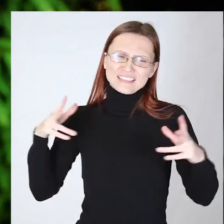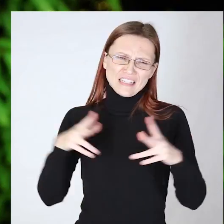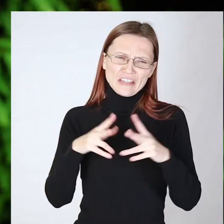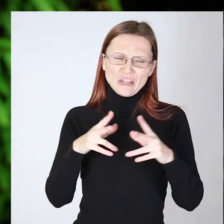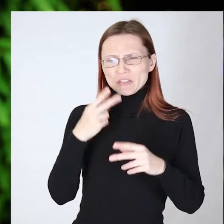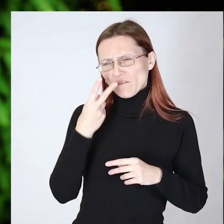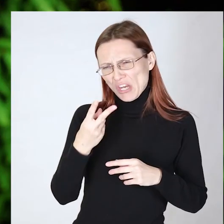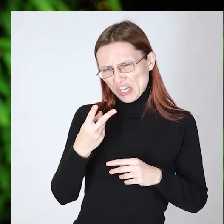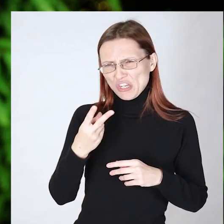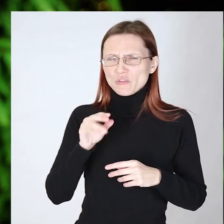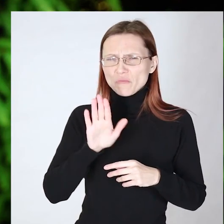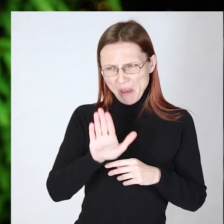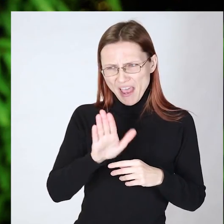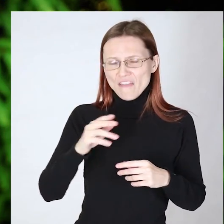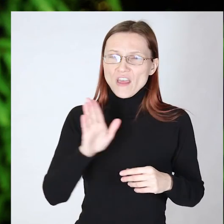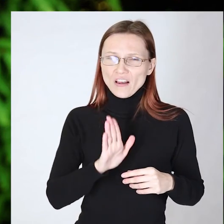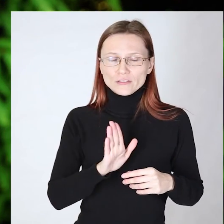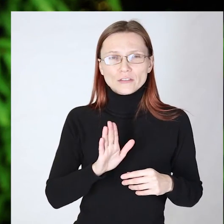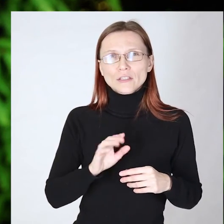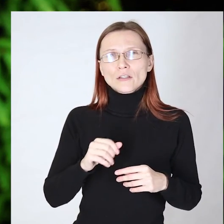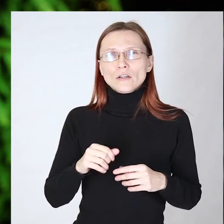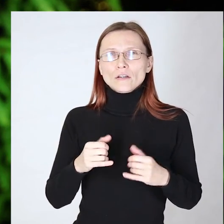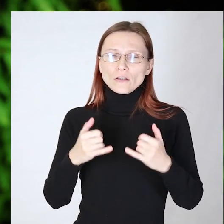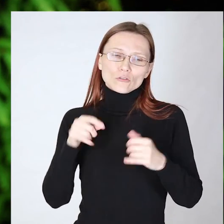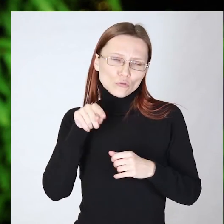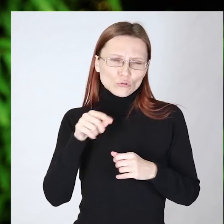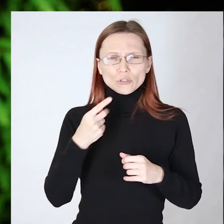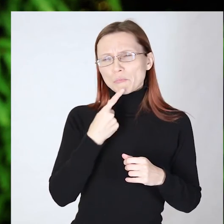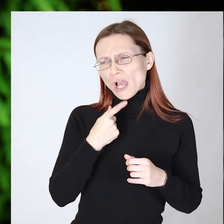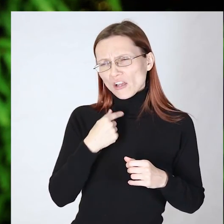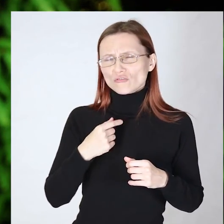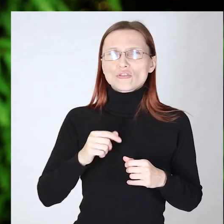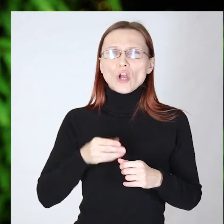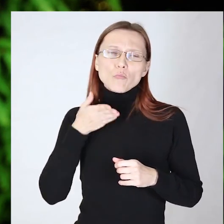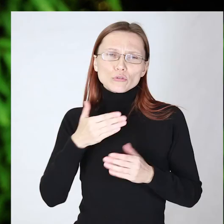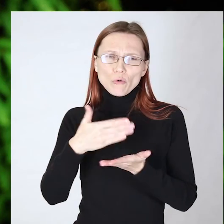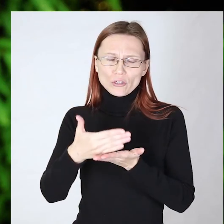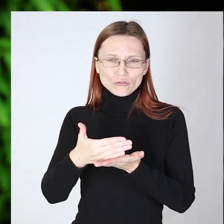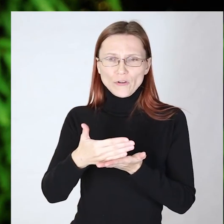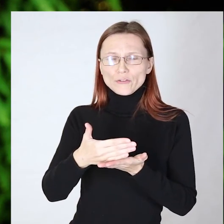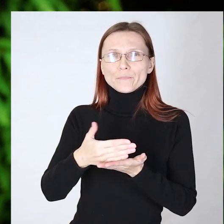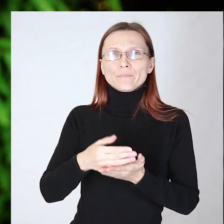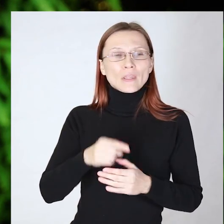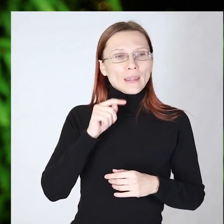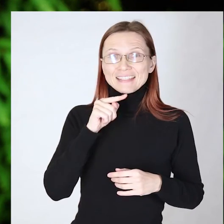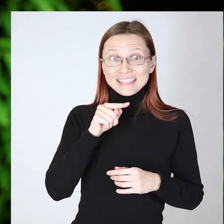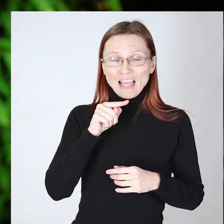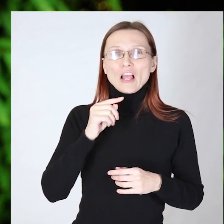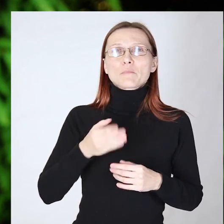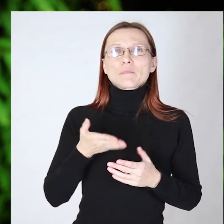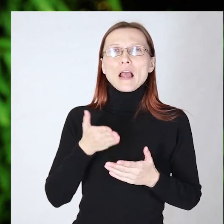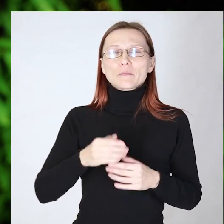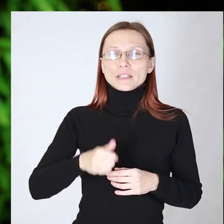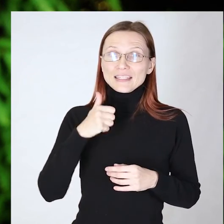tak vidím, že tento má na toto talent, a tak mne sa toto páči a budem v tom pokračovať. Ten cieľ by tam mal